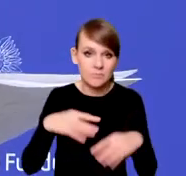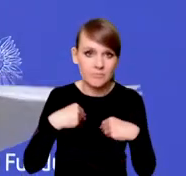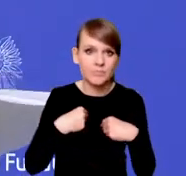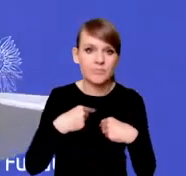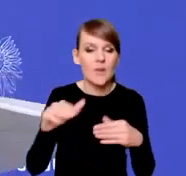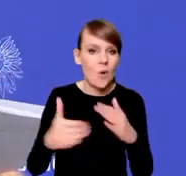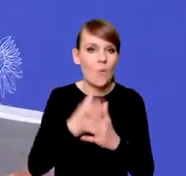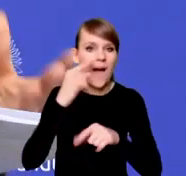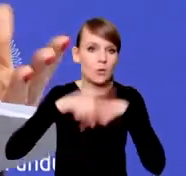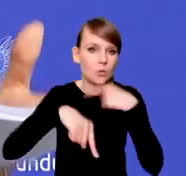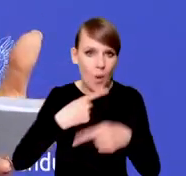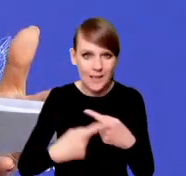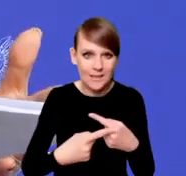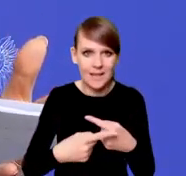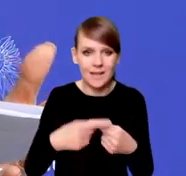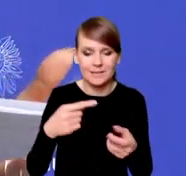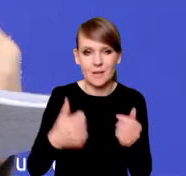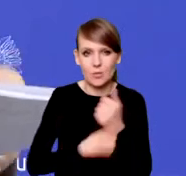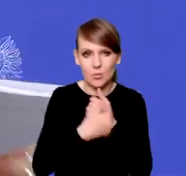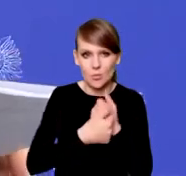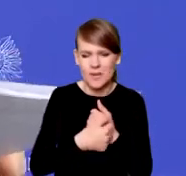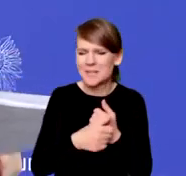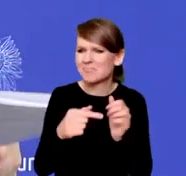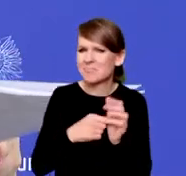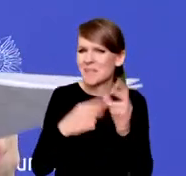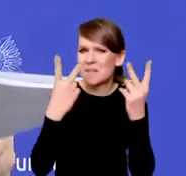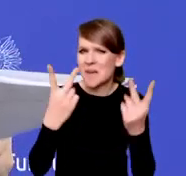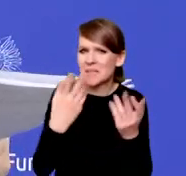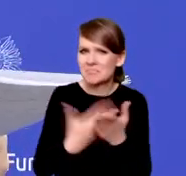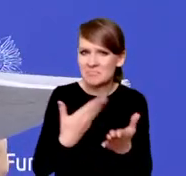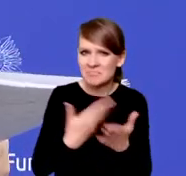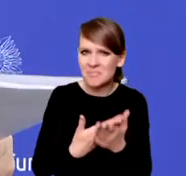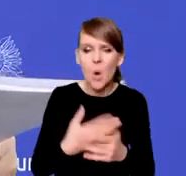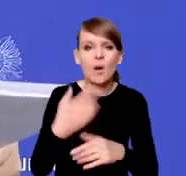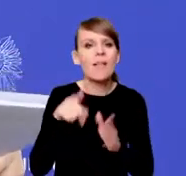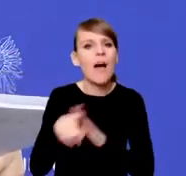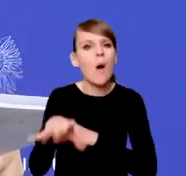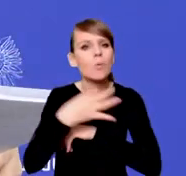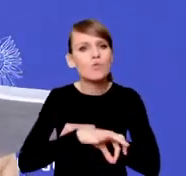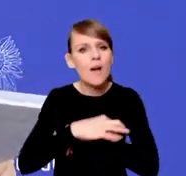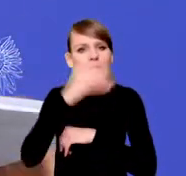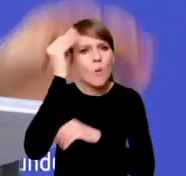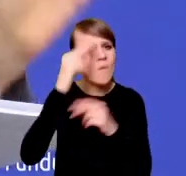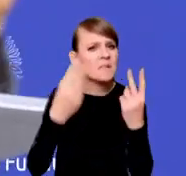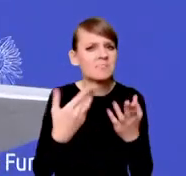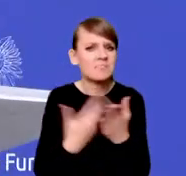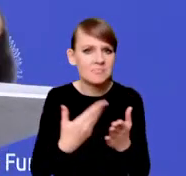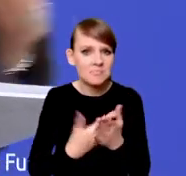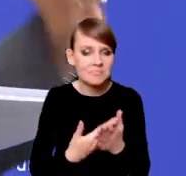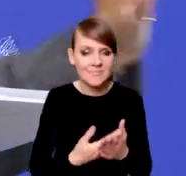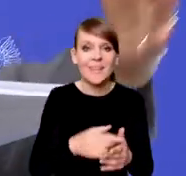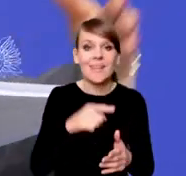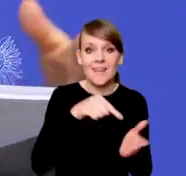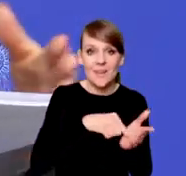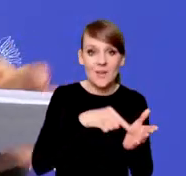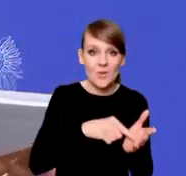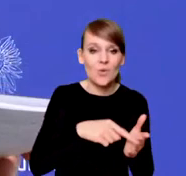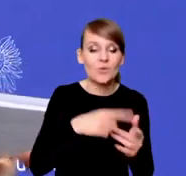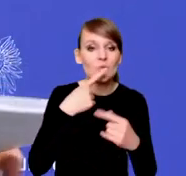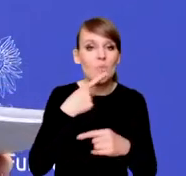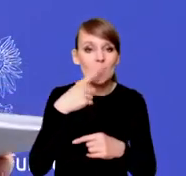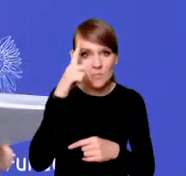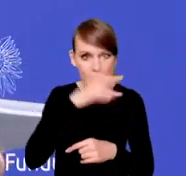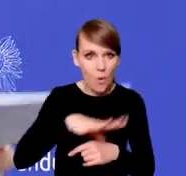tego dokumentu. Dlaczego on jest ważny też z punktu widzenia uczelni i nauki? Dlatego, że jeden z rozdziałów tej społecznej